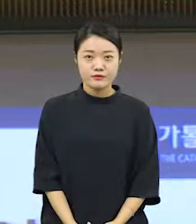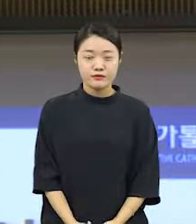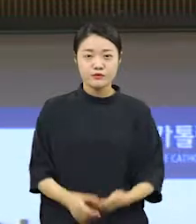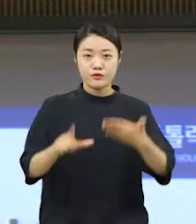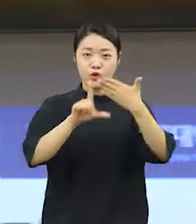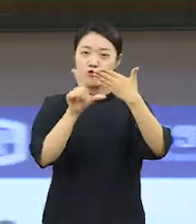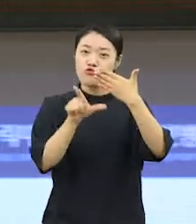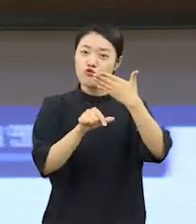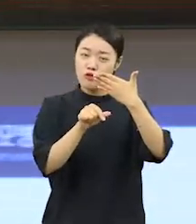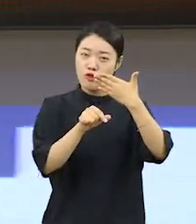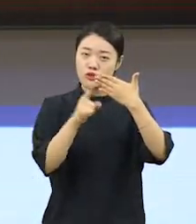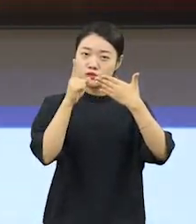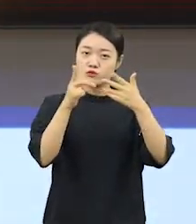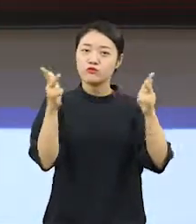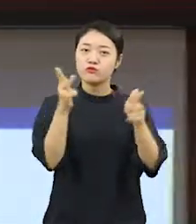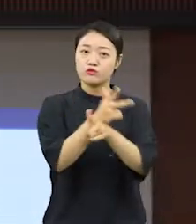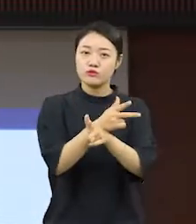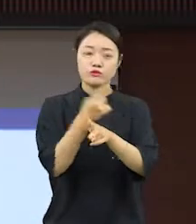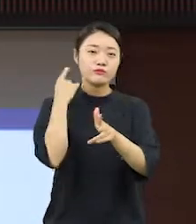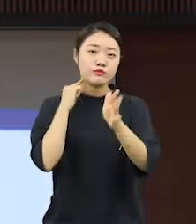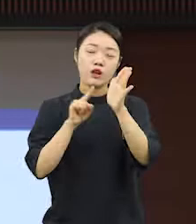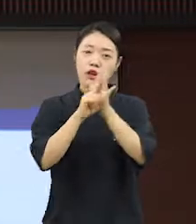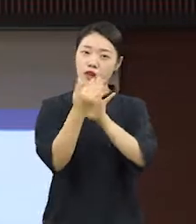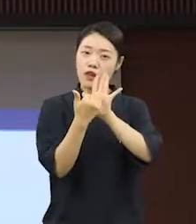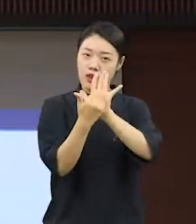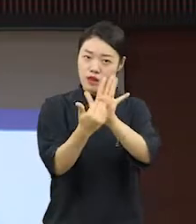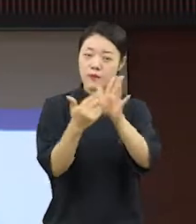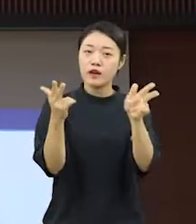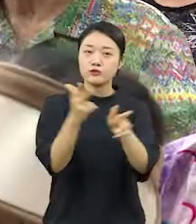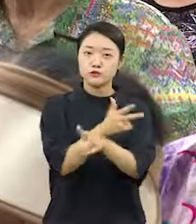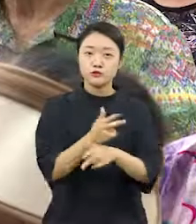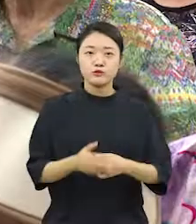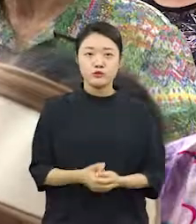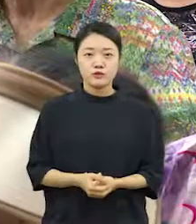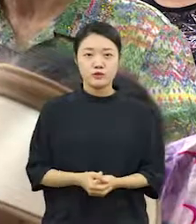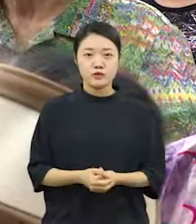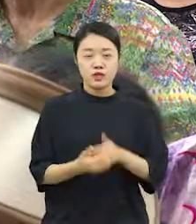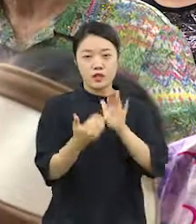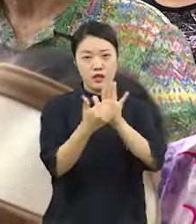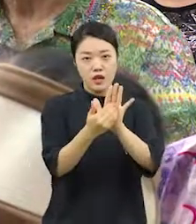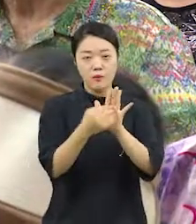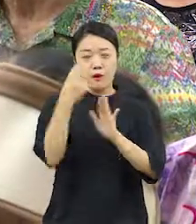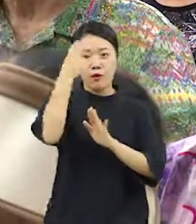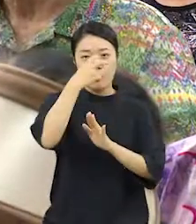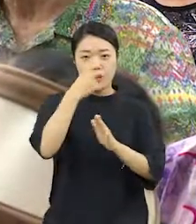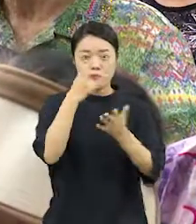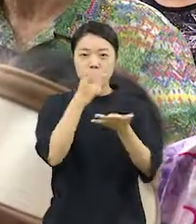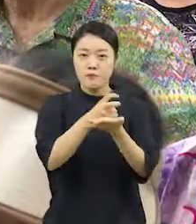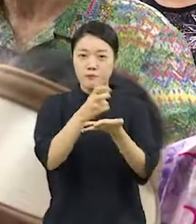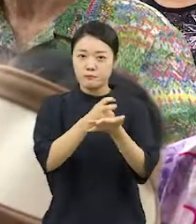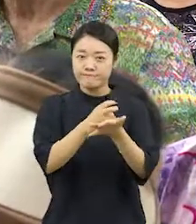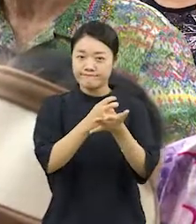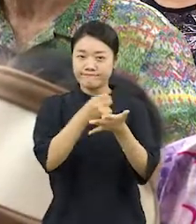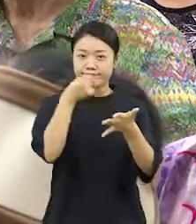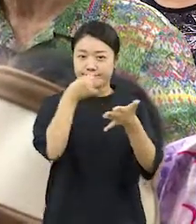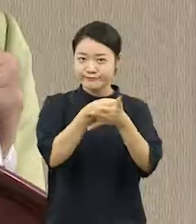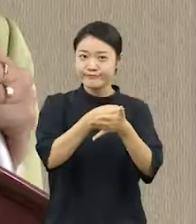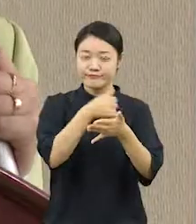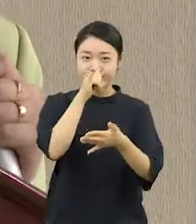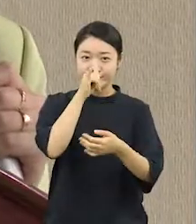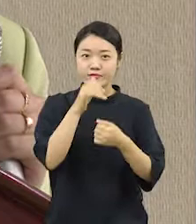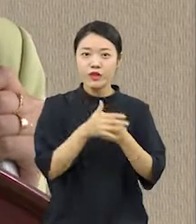9월 첫째 주는 심뇌혈관 질환 예방관리 주간이라고 하는데요. 예방관리본부에서 정해놓은 캠페인의